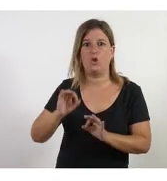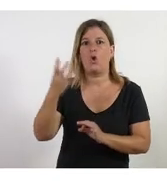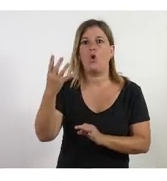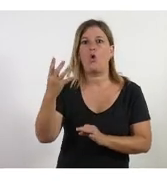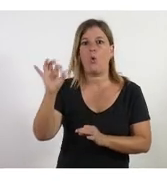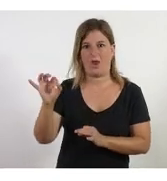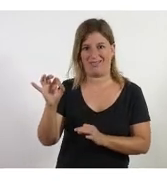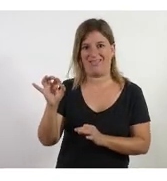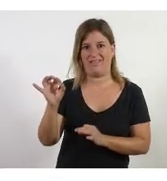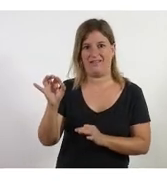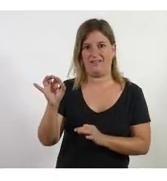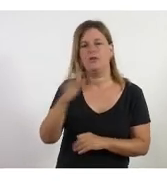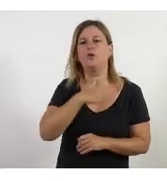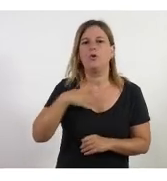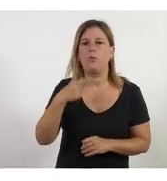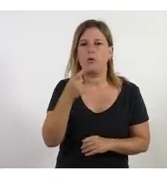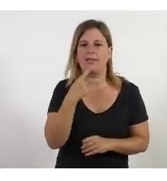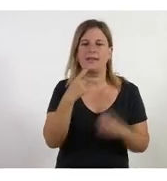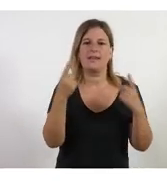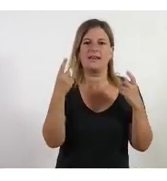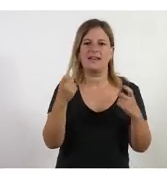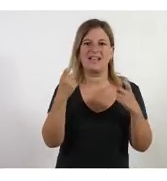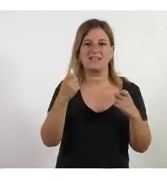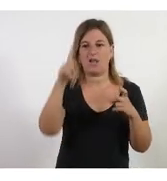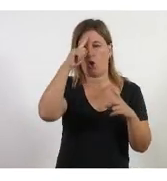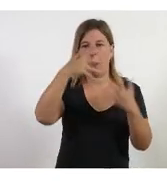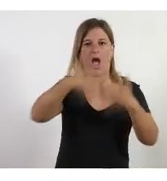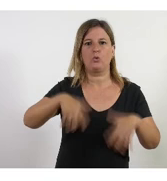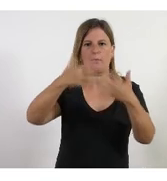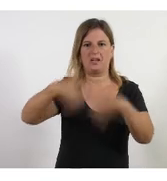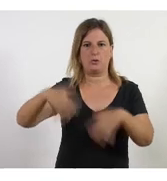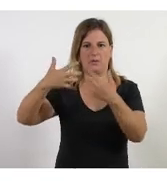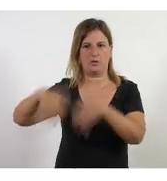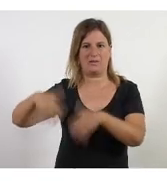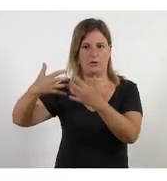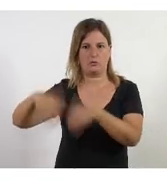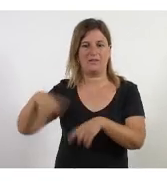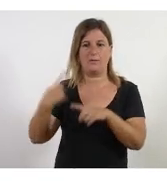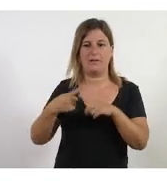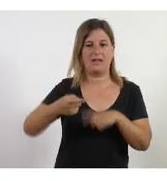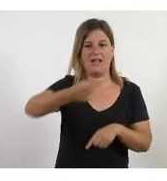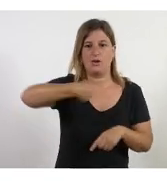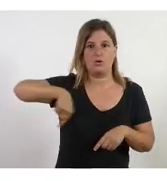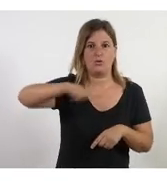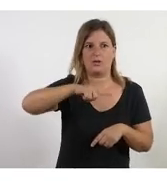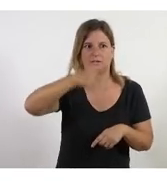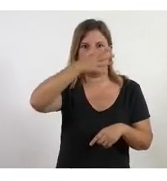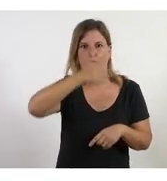dir? Que hem de passar a processos automàtics. Per què? Perquè no som capaços ni